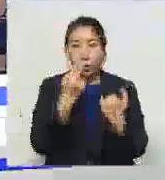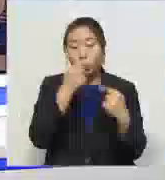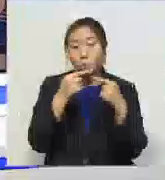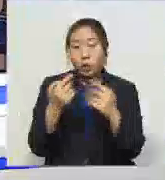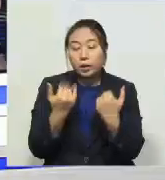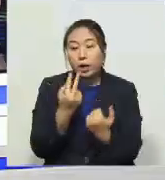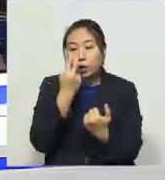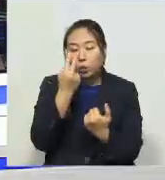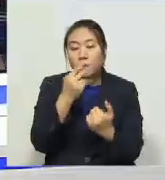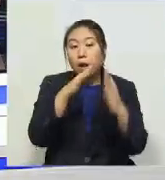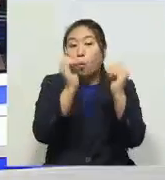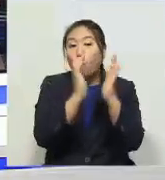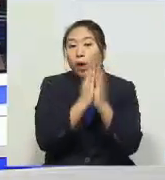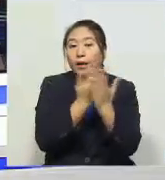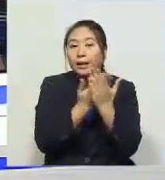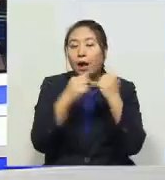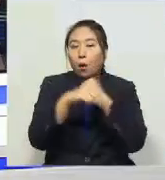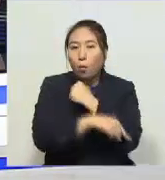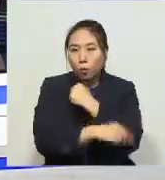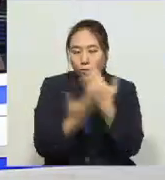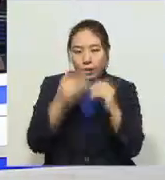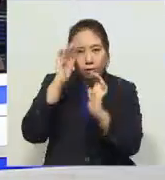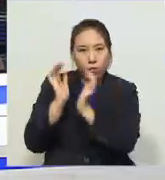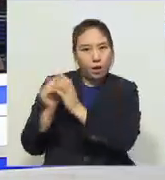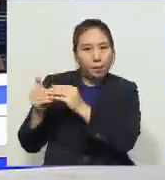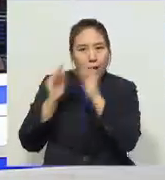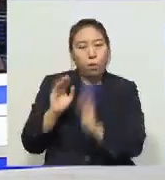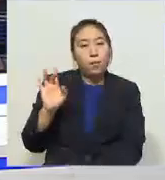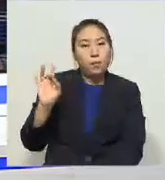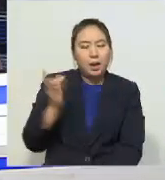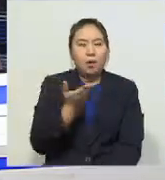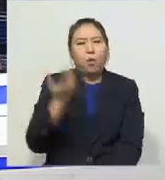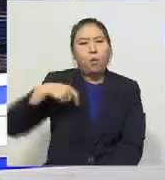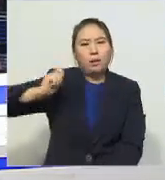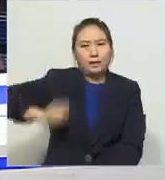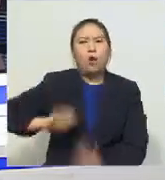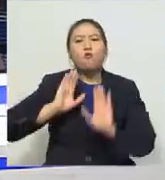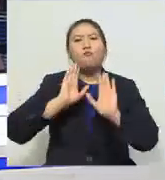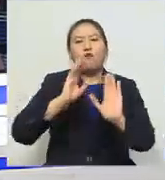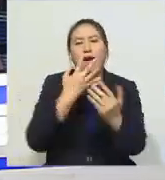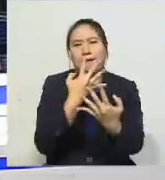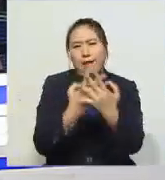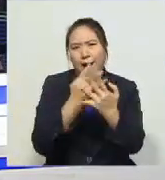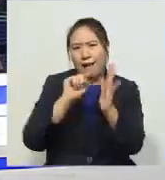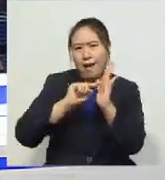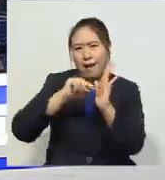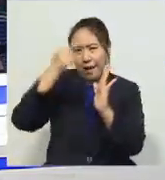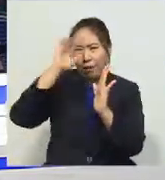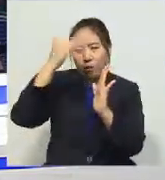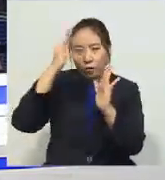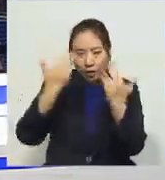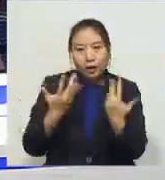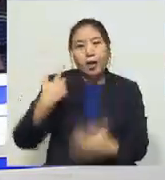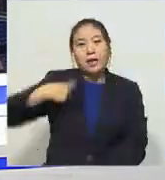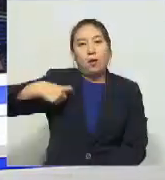ดูความคืบหน้าคดีเงินทอนวัดนะคะล่าสุดตำรวจนำ8ผู้ต้องหาในคดีนี้ขออำนาจศาลฝากขังผัดแรกค่ะส่วนทนายความเองก็เตรียม